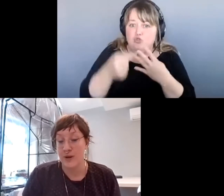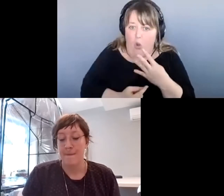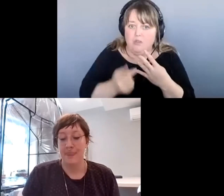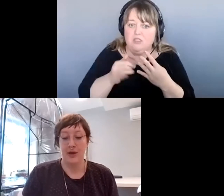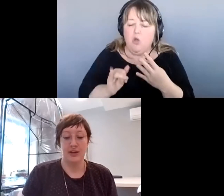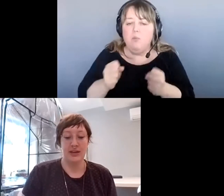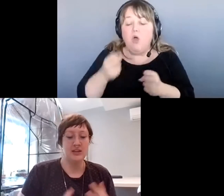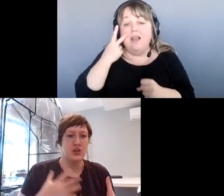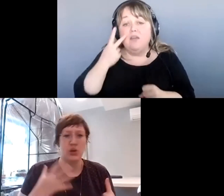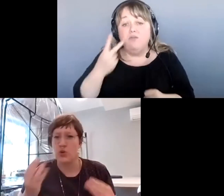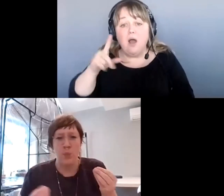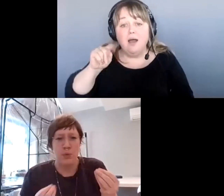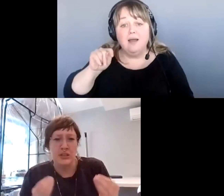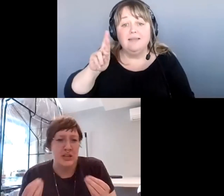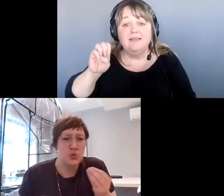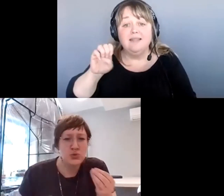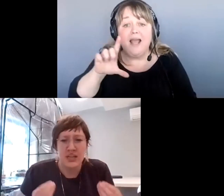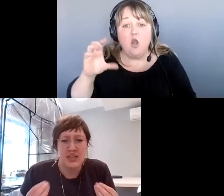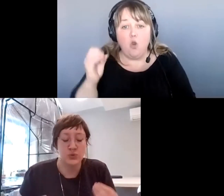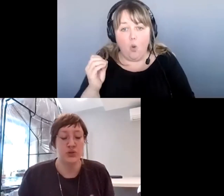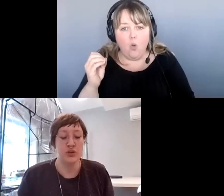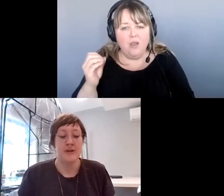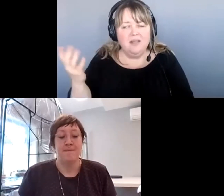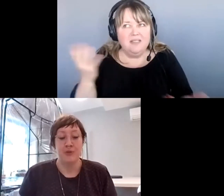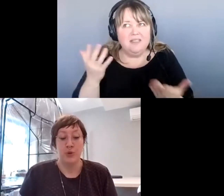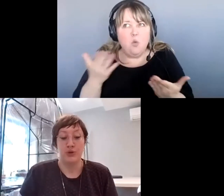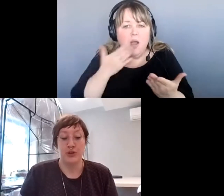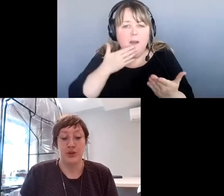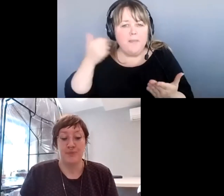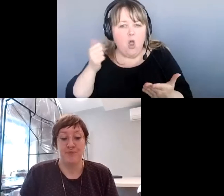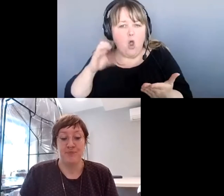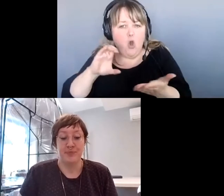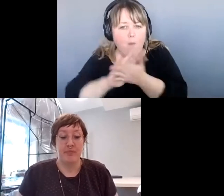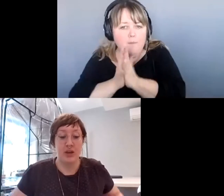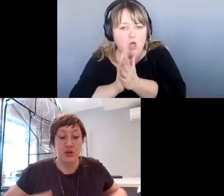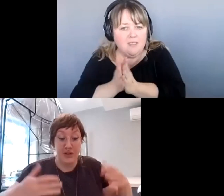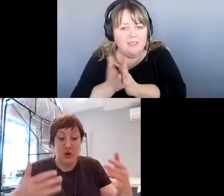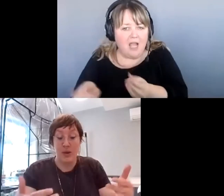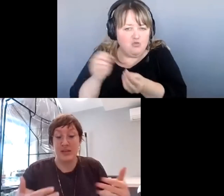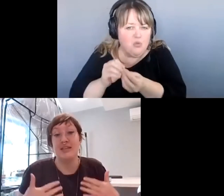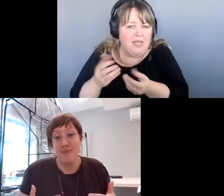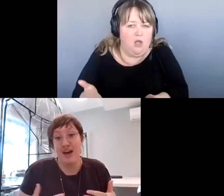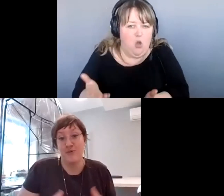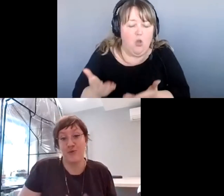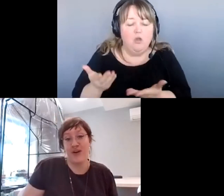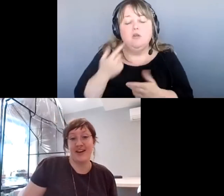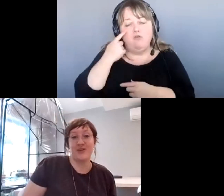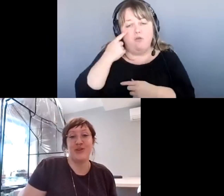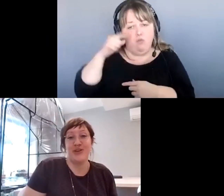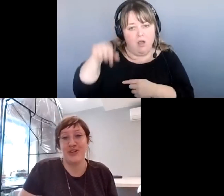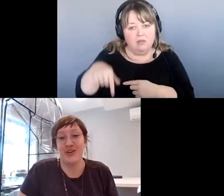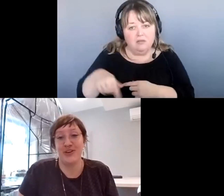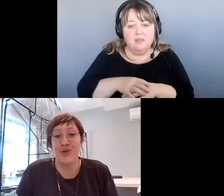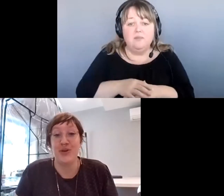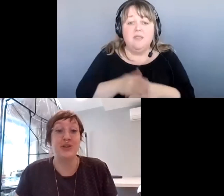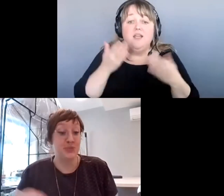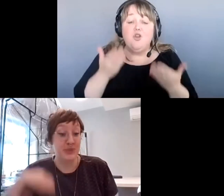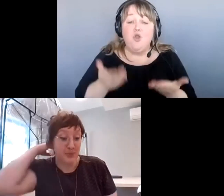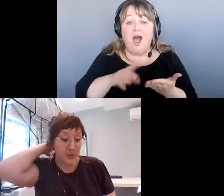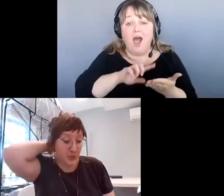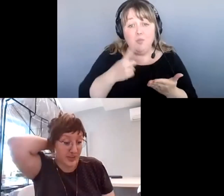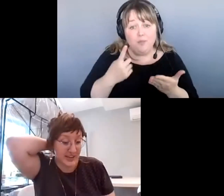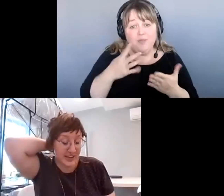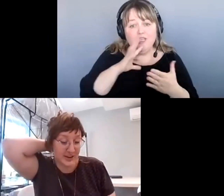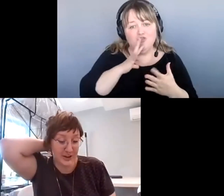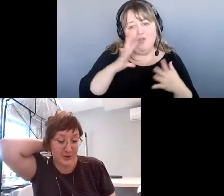Trello quel genre de compost ajouter et tout ça. Donc, je vais commencer par vous faire un